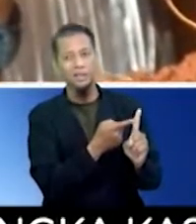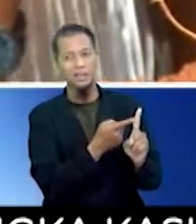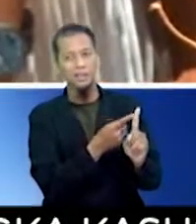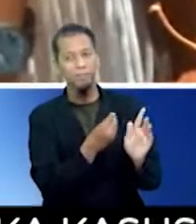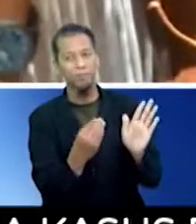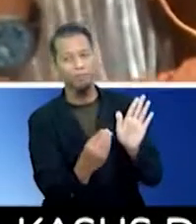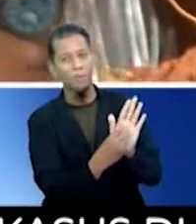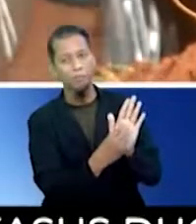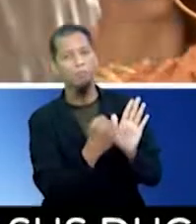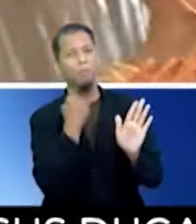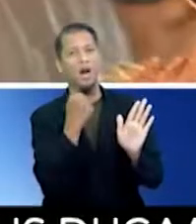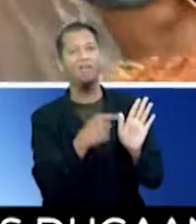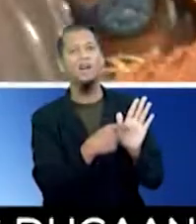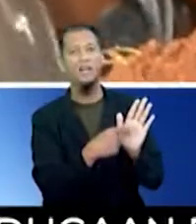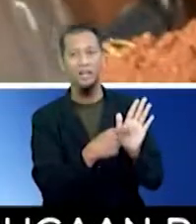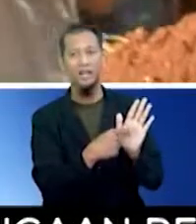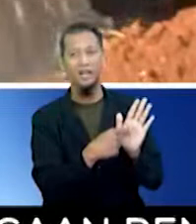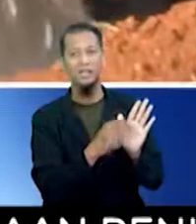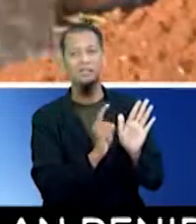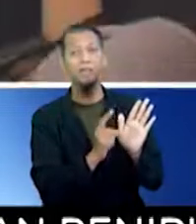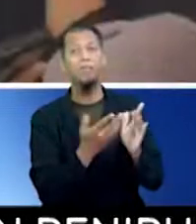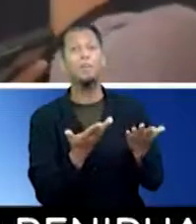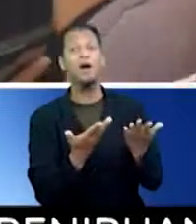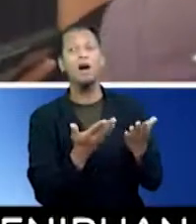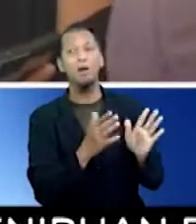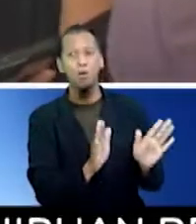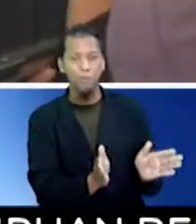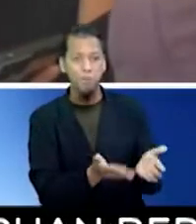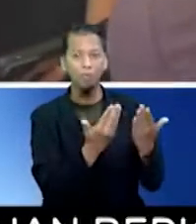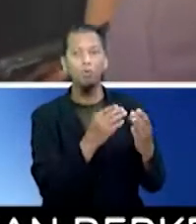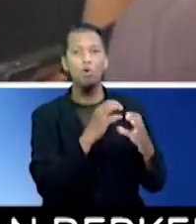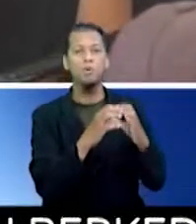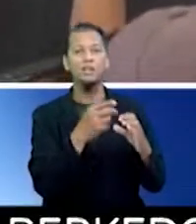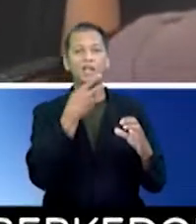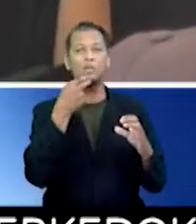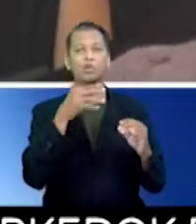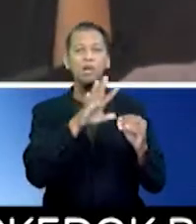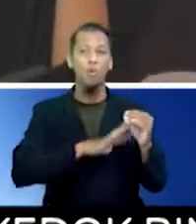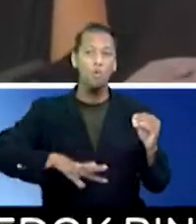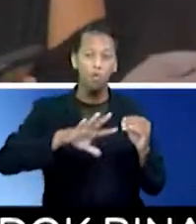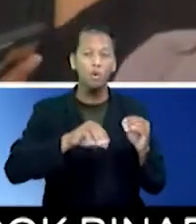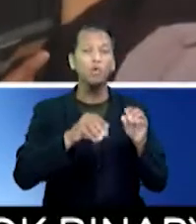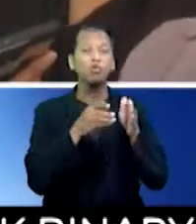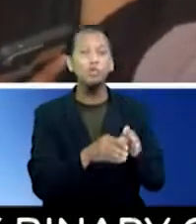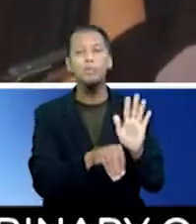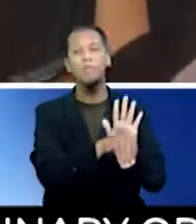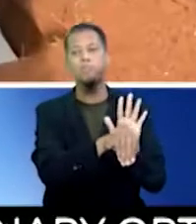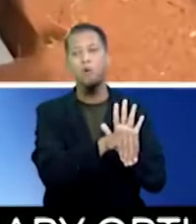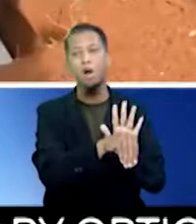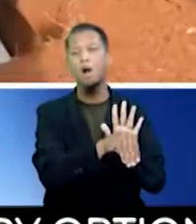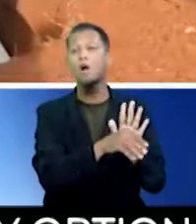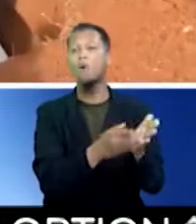telekomunikasi yang turut membangun pemerataan telekomunikasi yang ada di Indonesia khususnya di Papua meskipun ada ketegangan-ketegangan yang